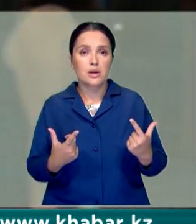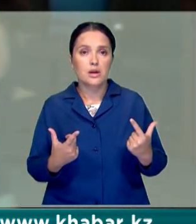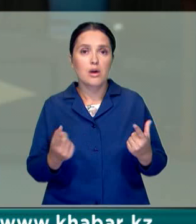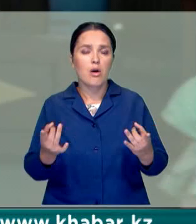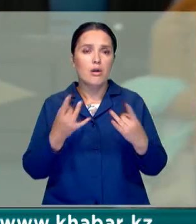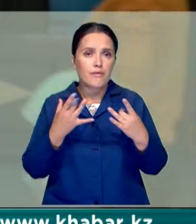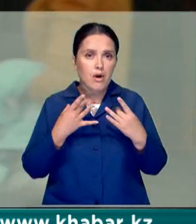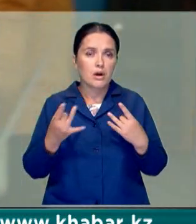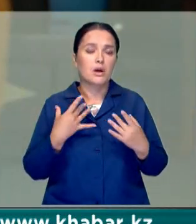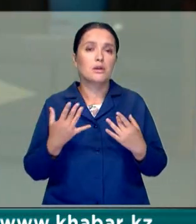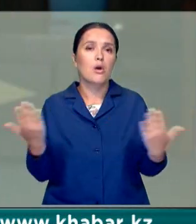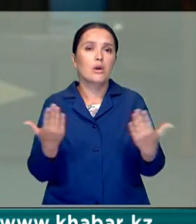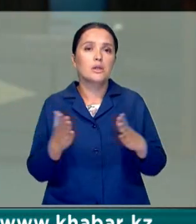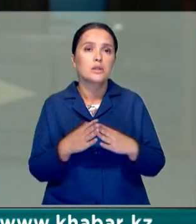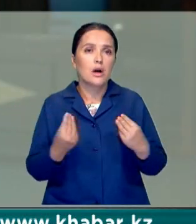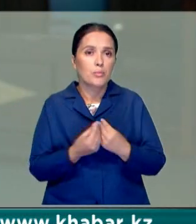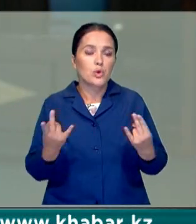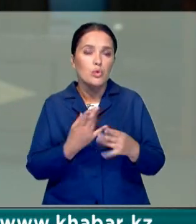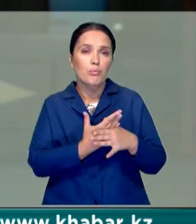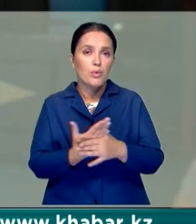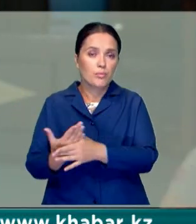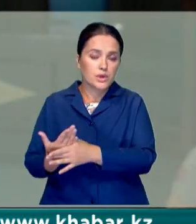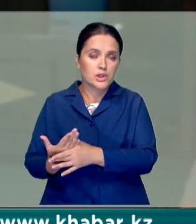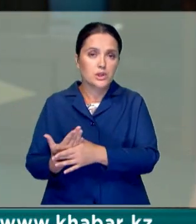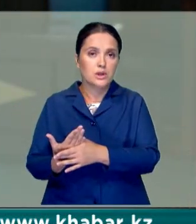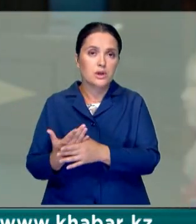семьям необходима помощь. Также